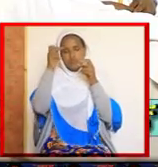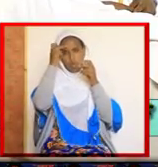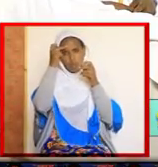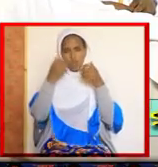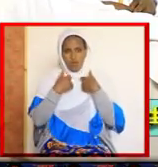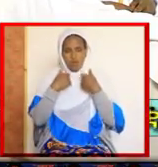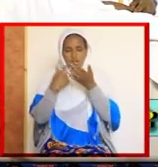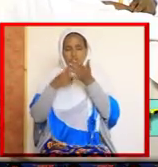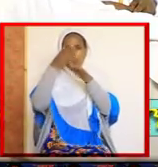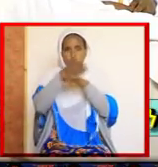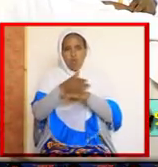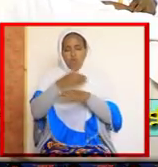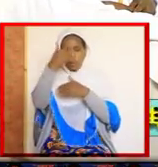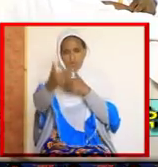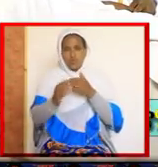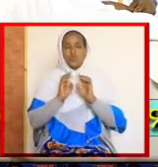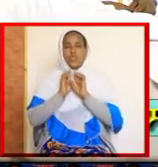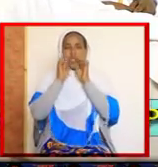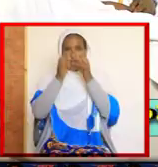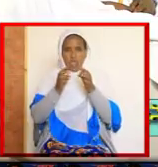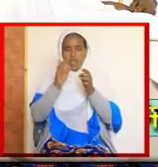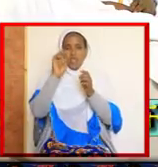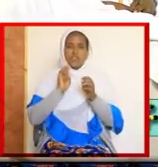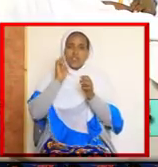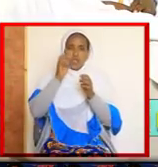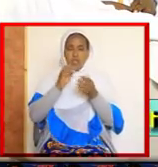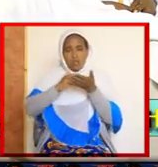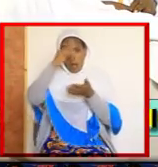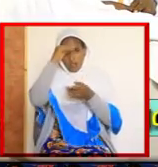አለ፣ ከዚያ ቀጥሎ ቅኔ። መቼም እሱ ቅኔ